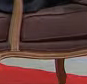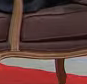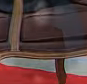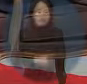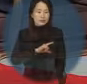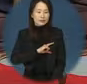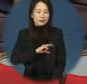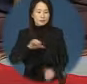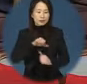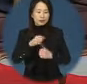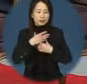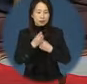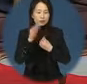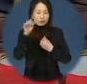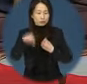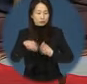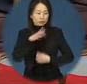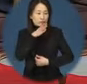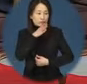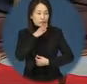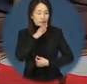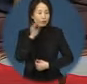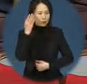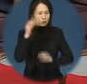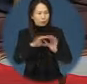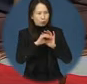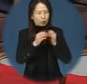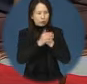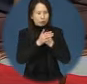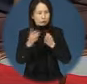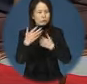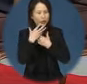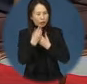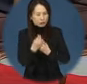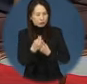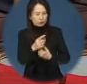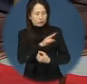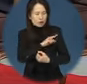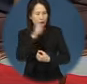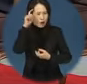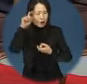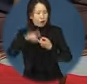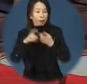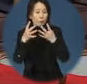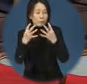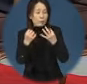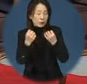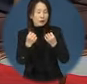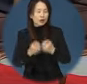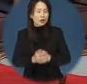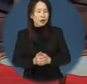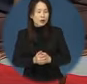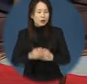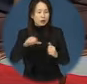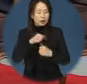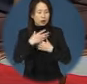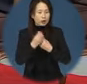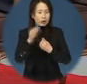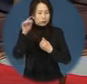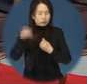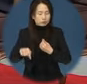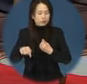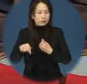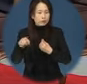이름이 행정안전부 잖아요 그렇습니다 요즘은 코나 때문에 안전이 지금 사람들이 다 관심 기울여서 행안부가 주로 그